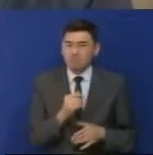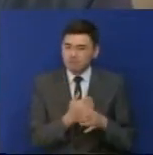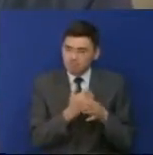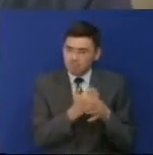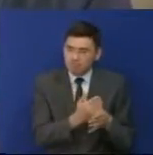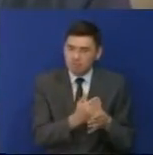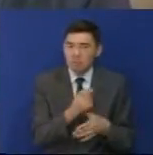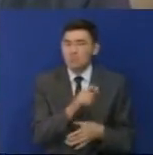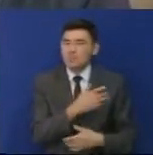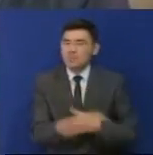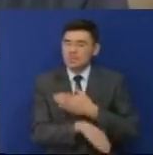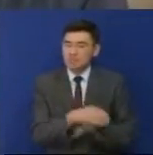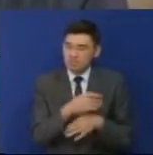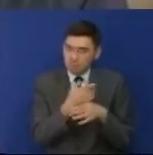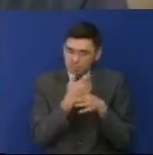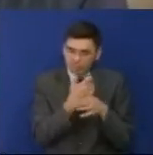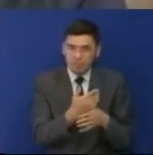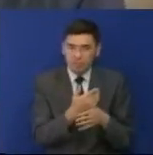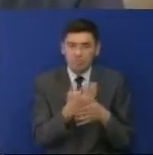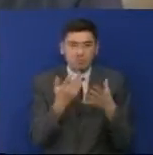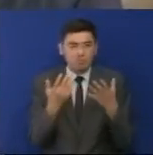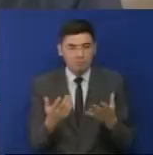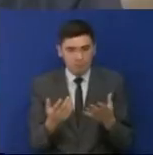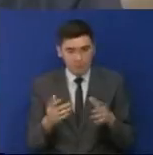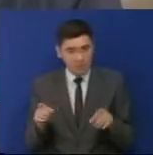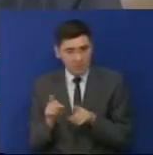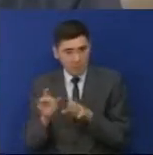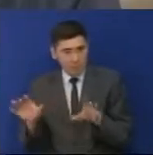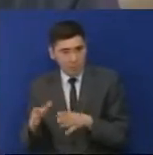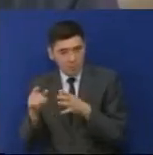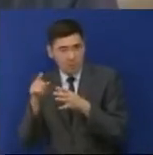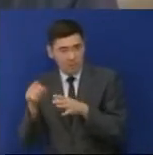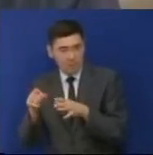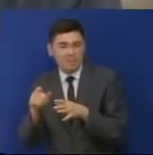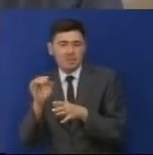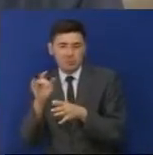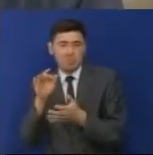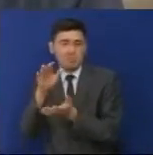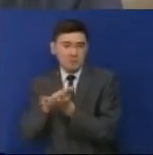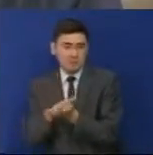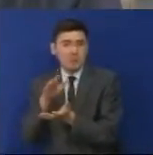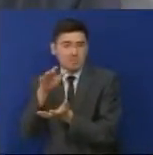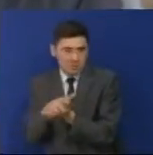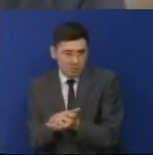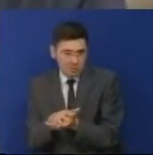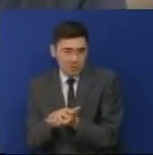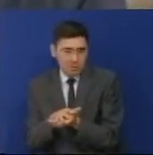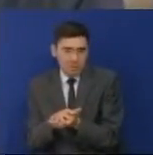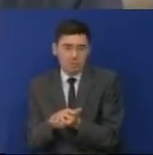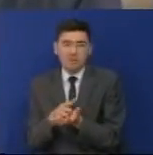көмектесу. Міне осы шараны бұлар ары қарай да жүргізіп, әрбір